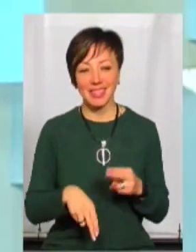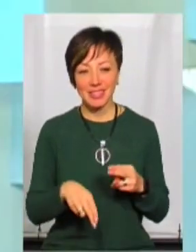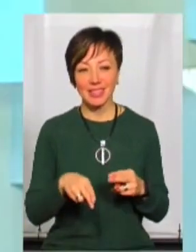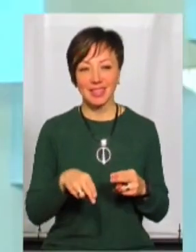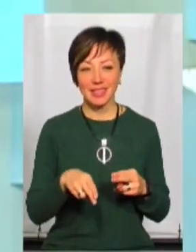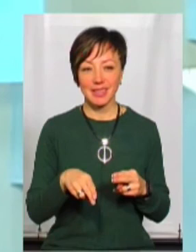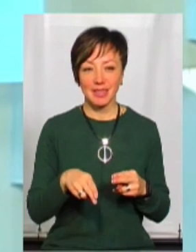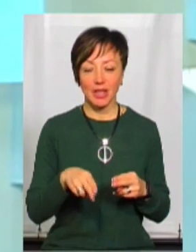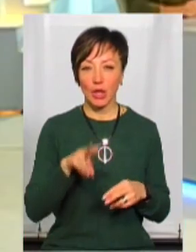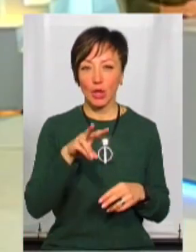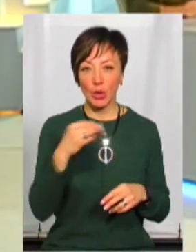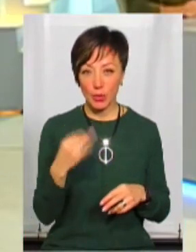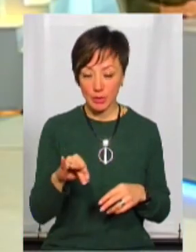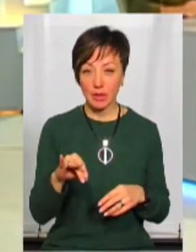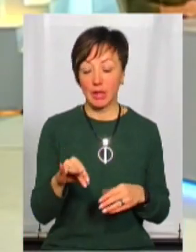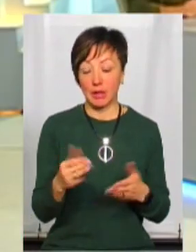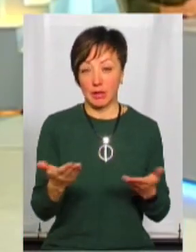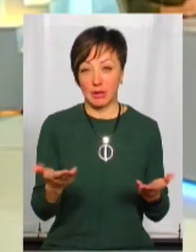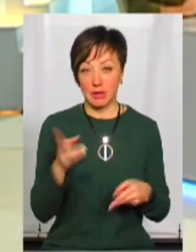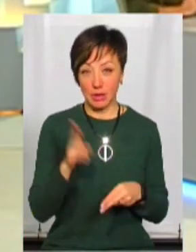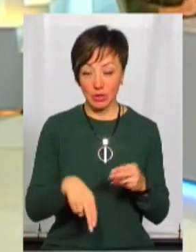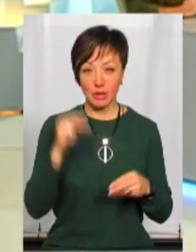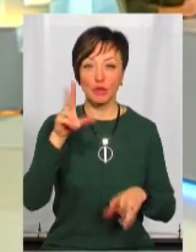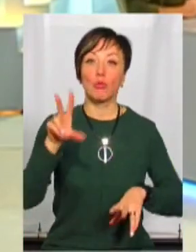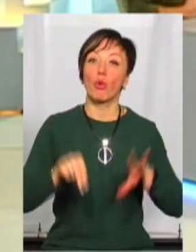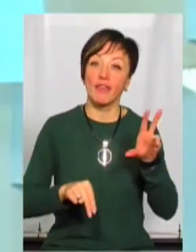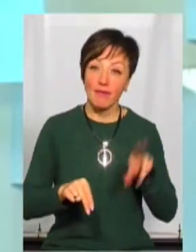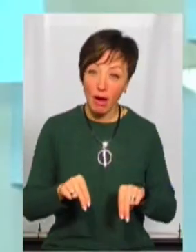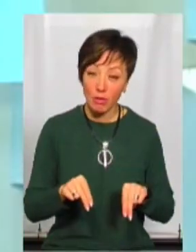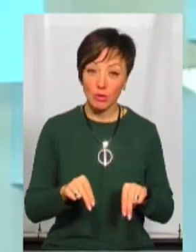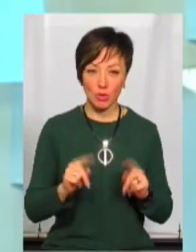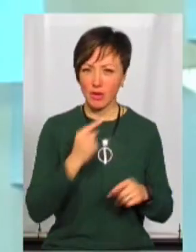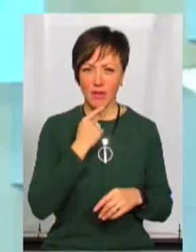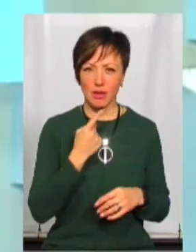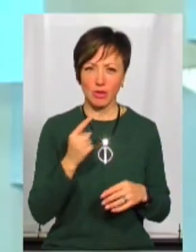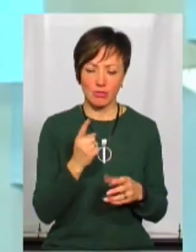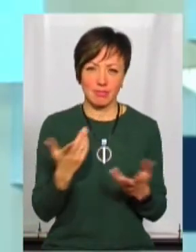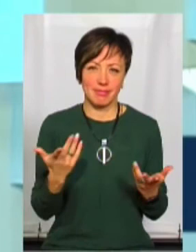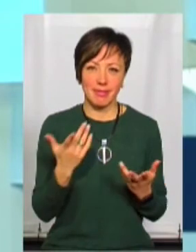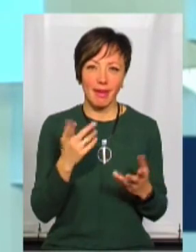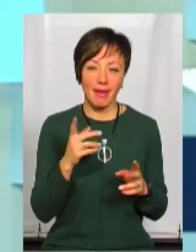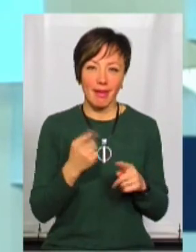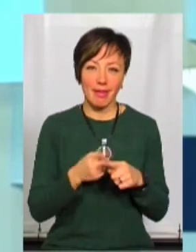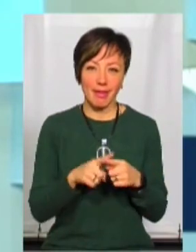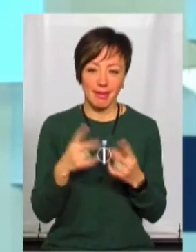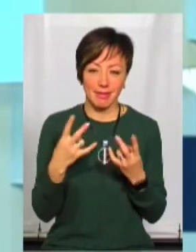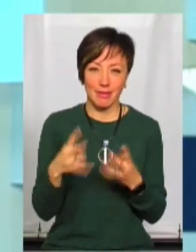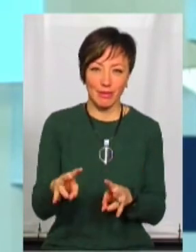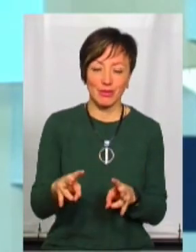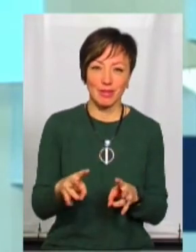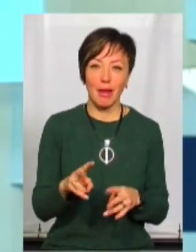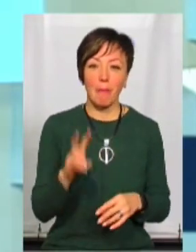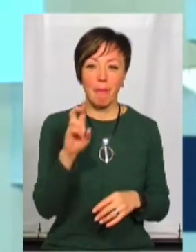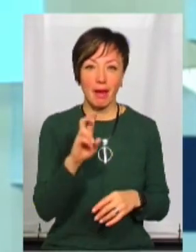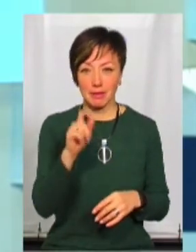лютому не закінчиться. Так, і ми сподіваємося, ну, дуже важко, щоб не наврочити, на березень,